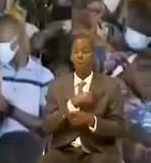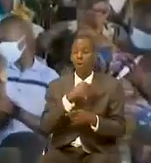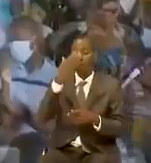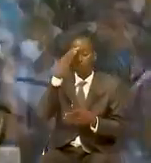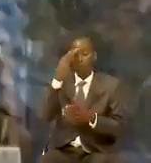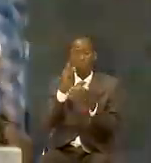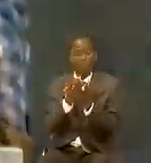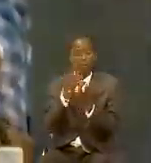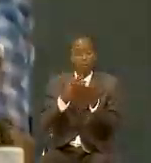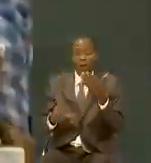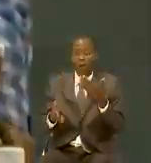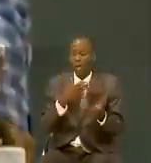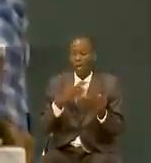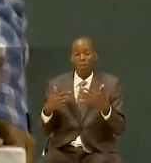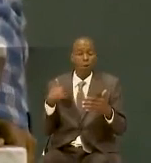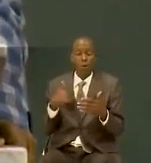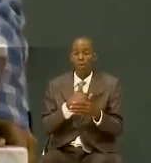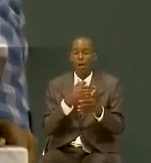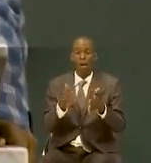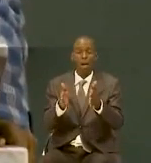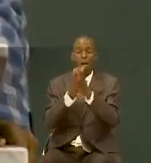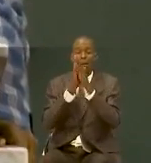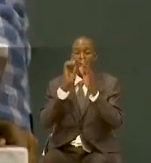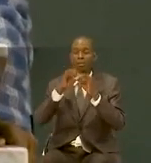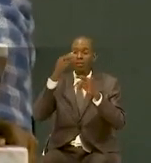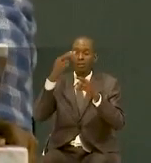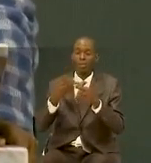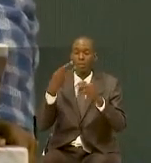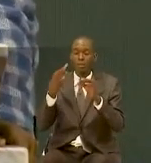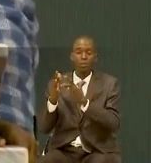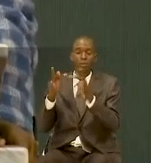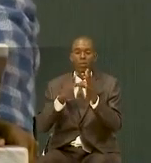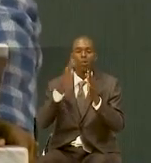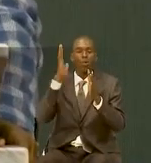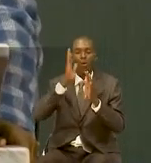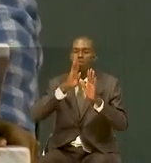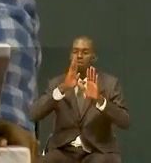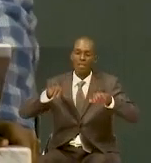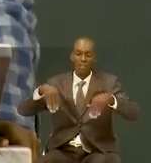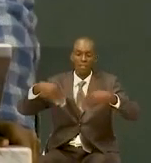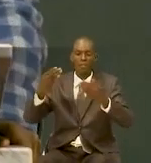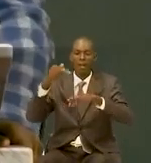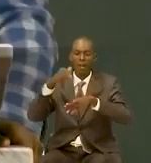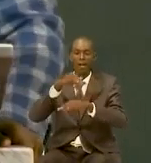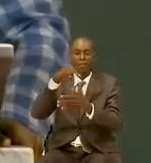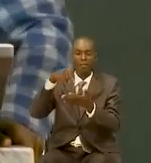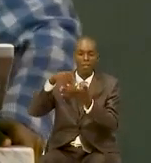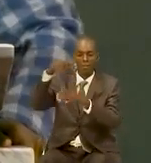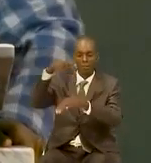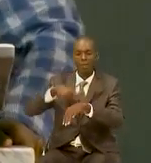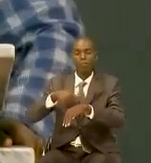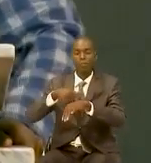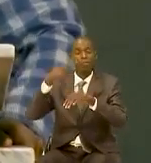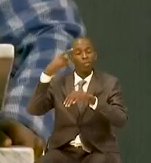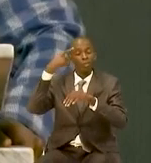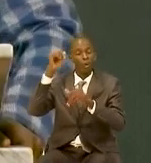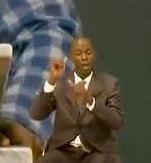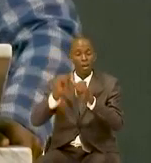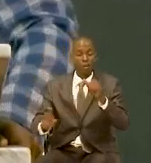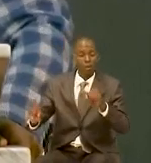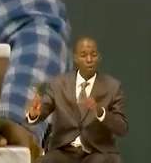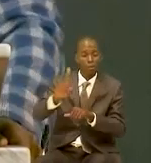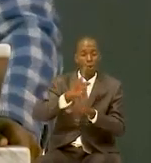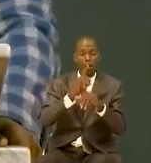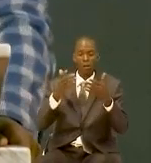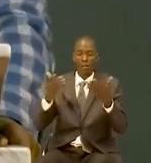rịọrọ n'aha Jizọs, a ga-enye anyị ya n'oge a. Nye mmadụ niile ebe a,